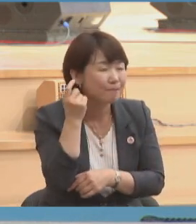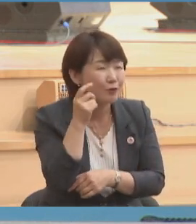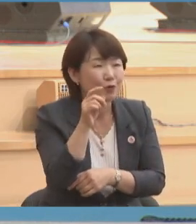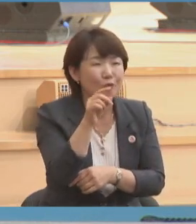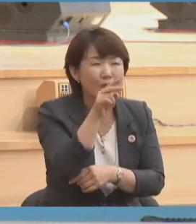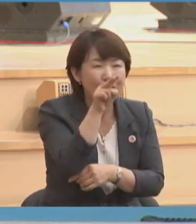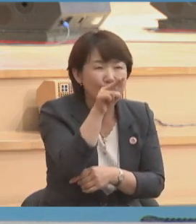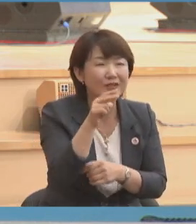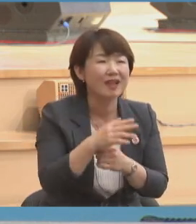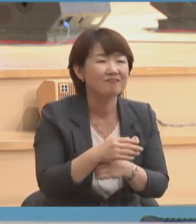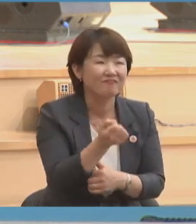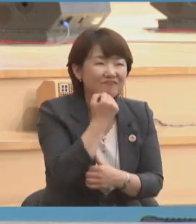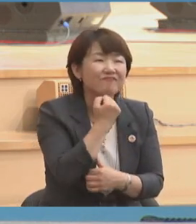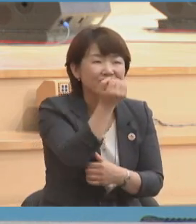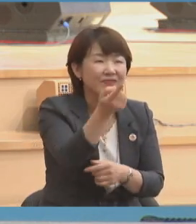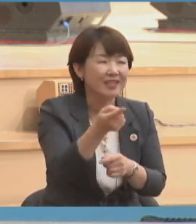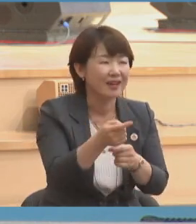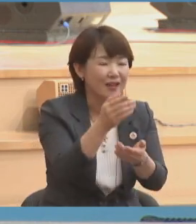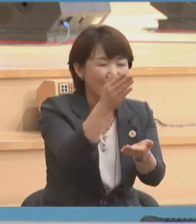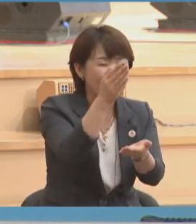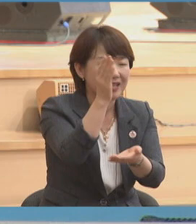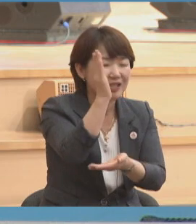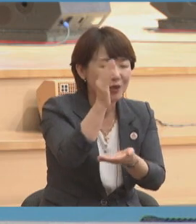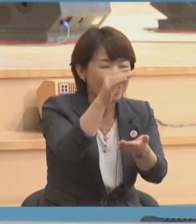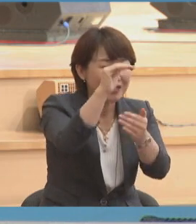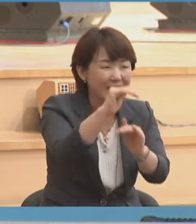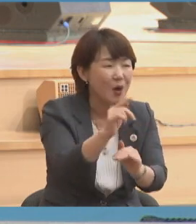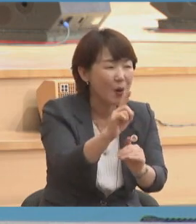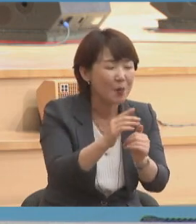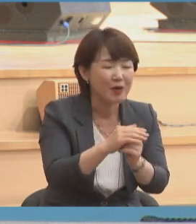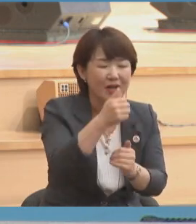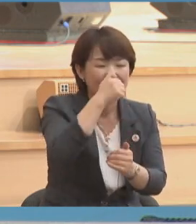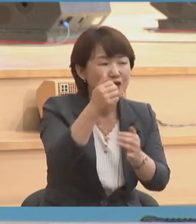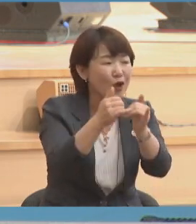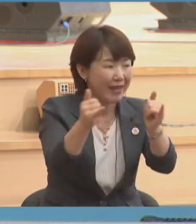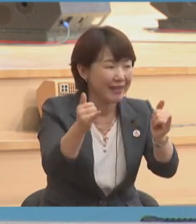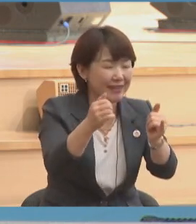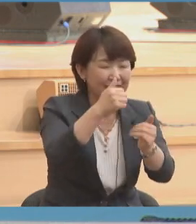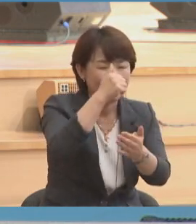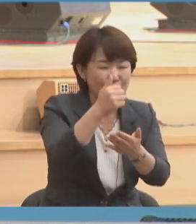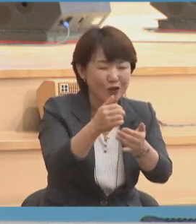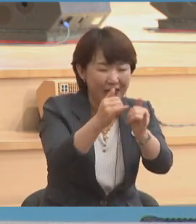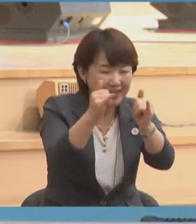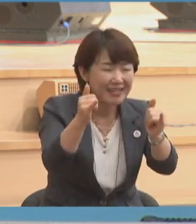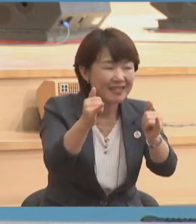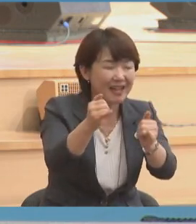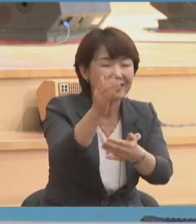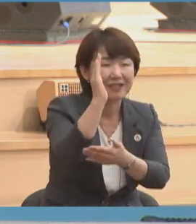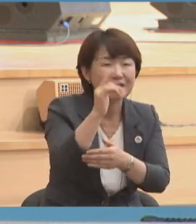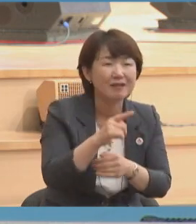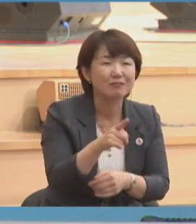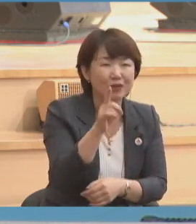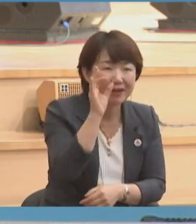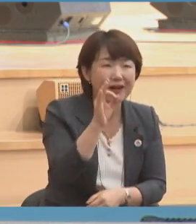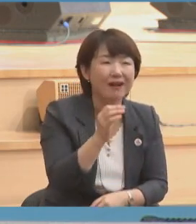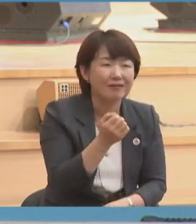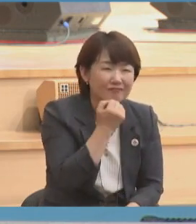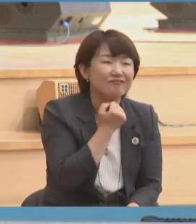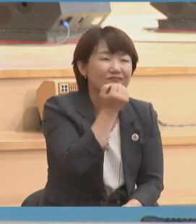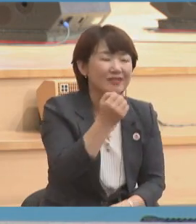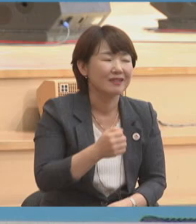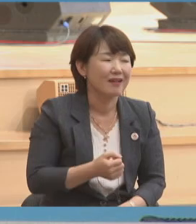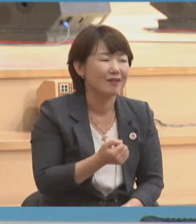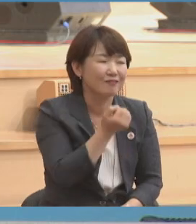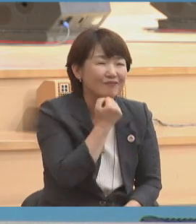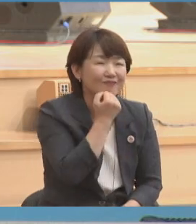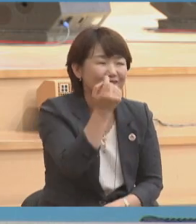비웃었대요. 설교 내용이 뭐냐면, 죄인이란 설교였는데, 피식 비웃었대요. 근데 그